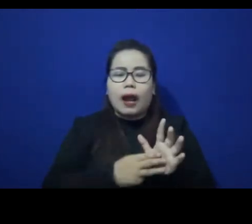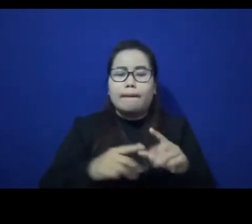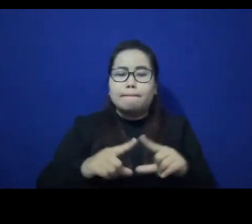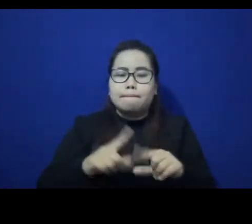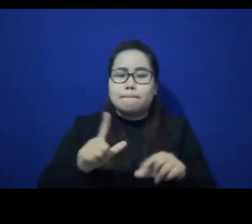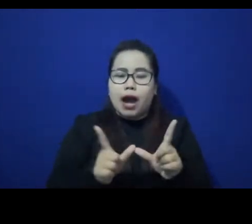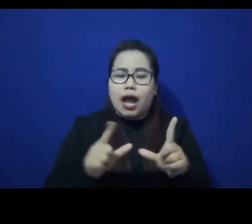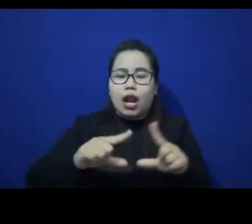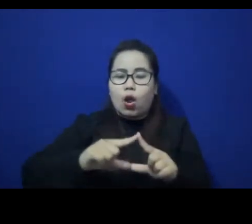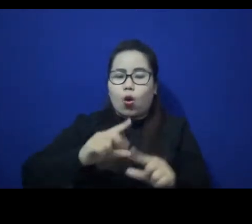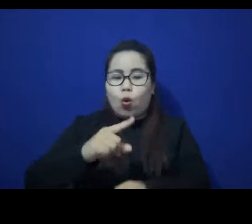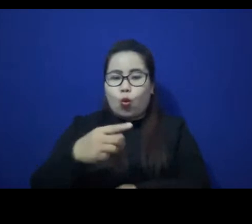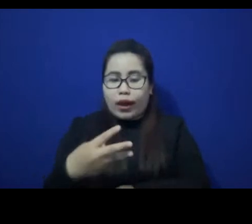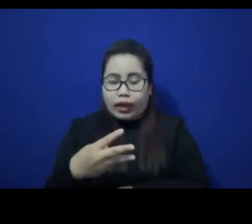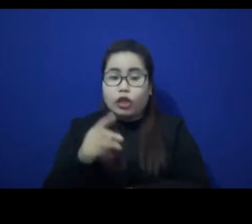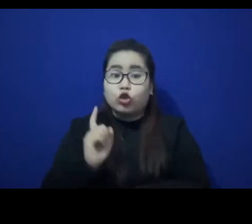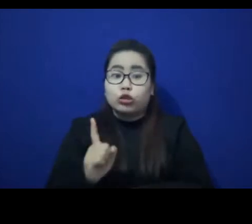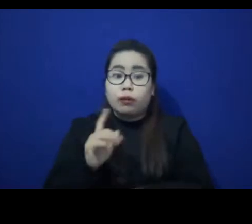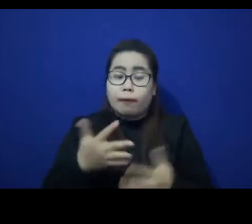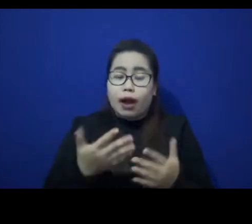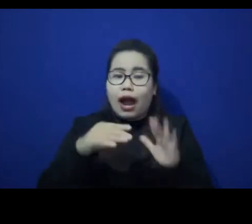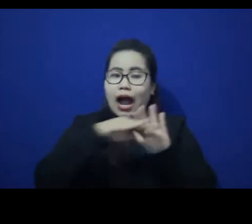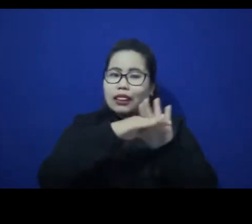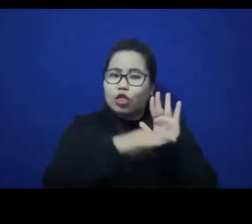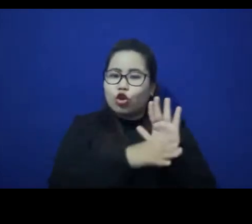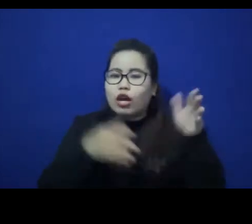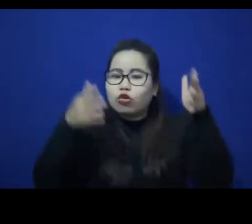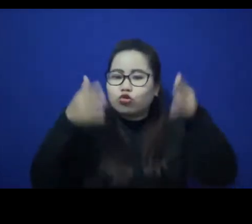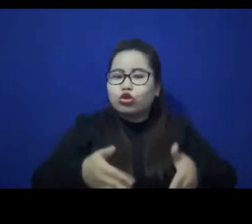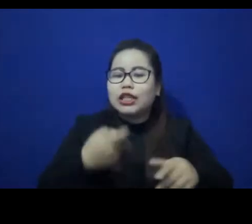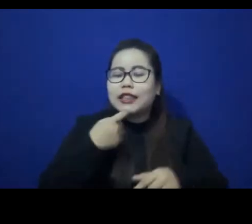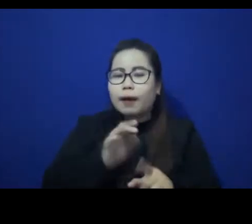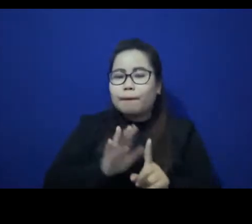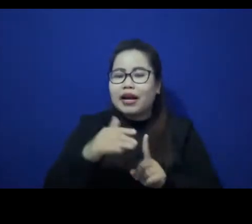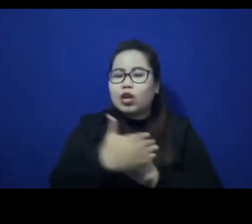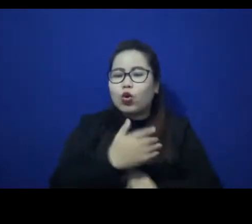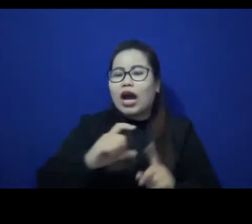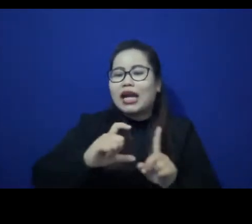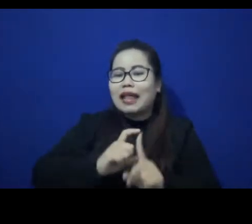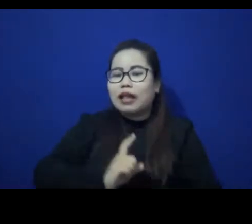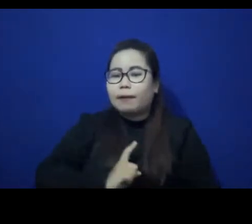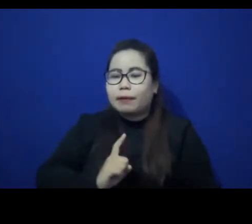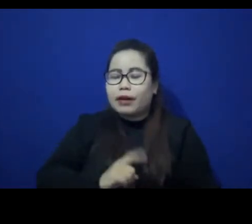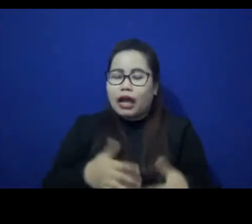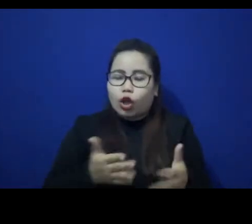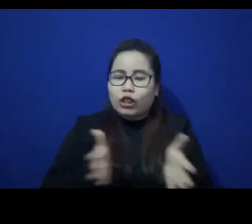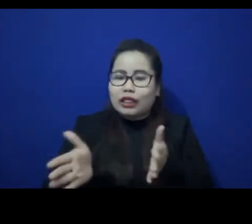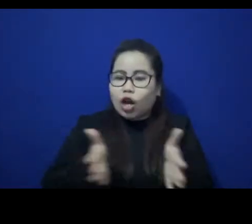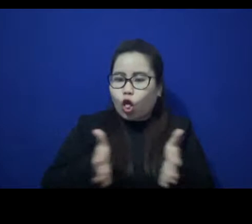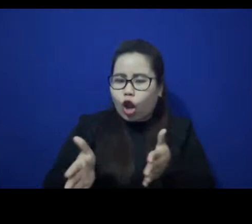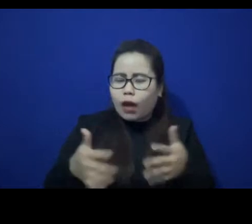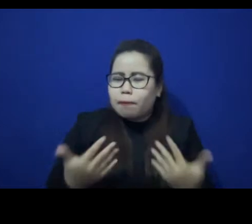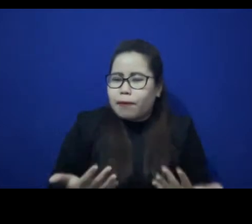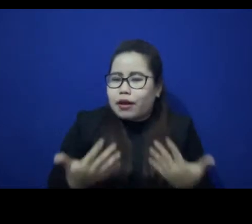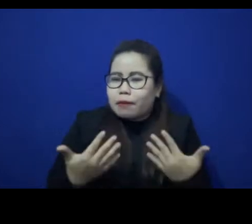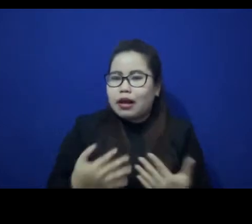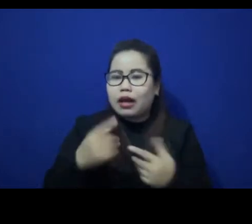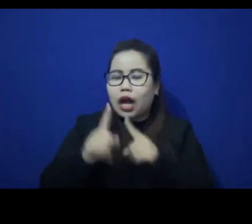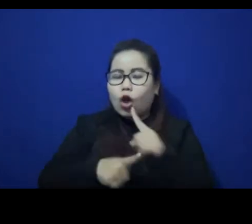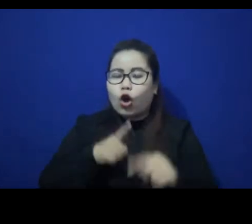demikian aturan khusus mengenai perlindungan data pribadi atau tata kelola Bagaimana sebuah